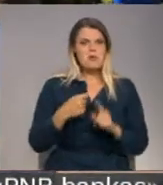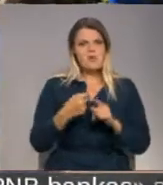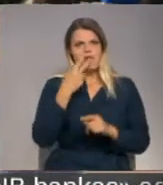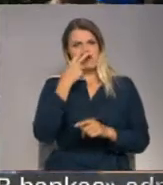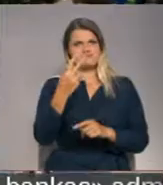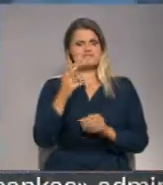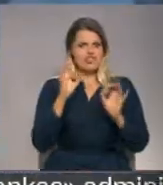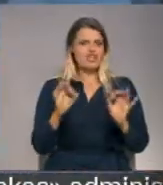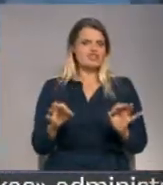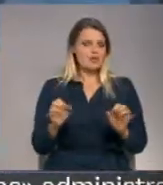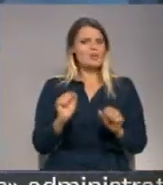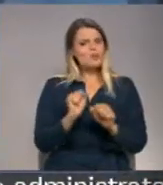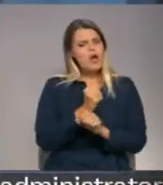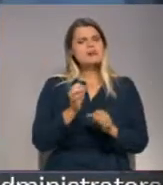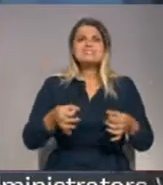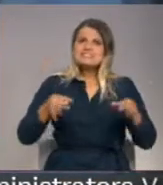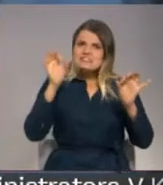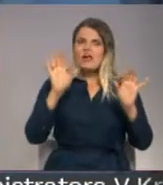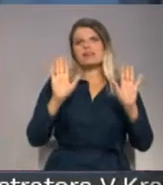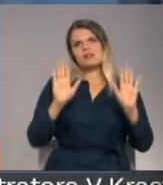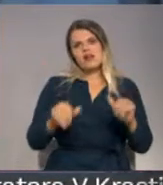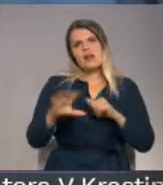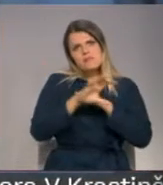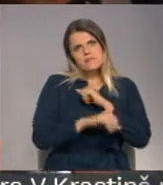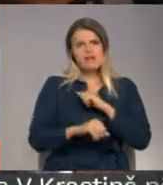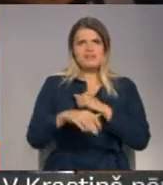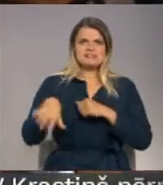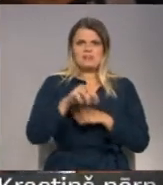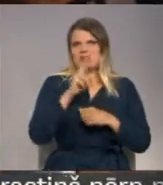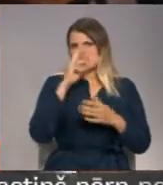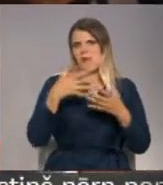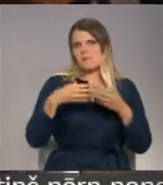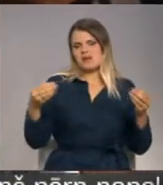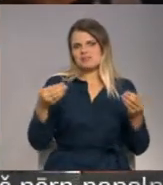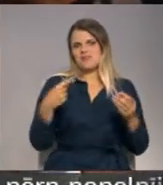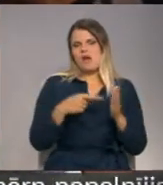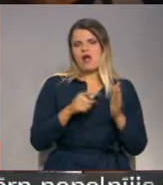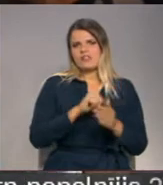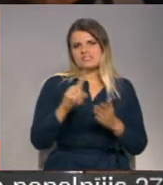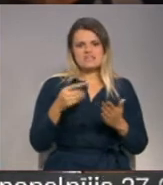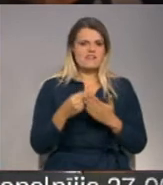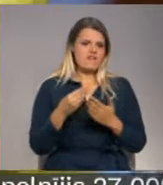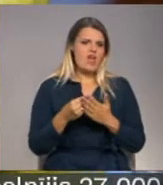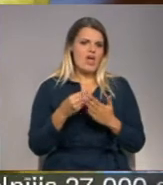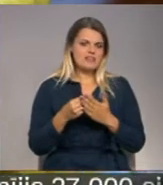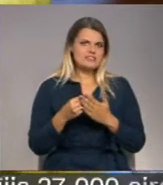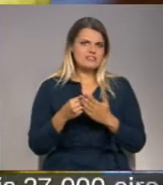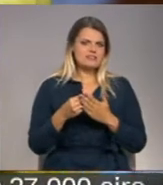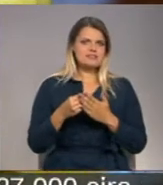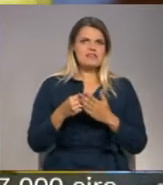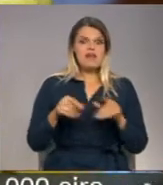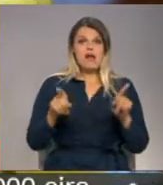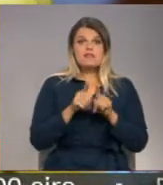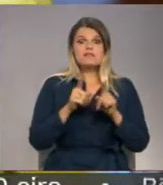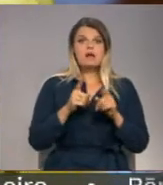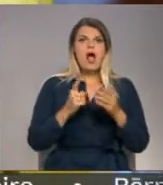reformas aspekta, tomēr būtiski, lai rezultātā mēs nezaudētu tās vērtības, kas mums ir. Mēs visu riņķīti, kāpēc kartes